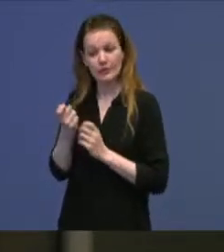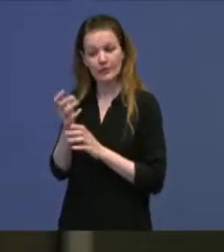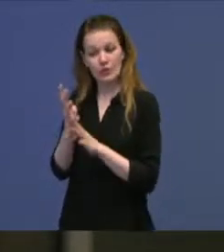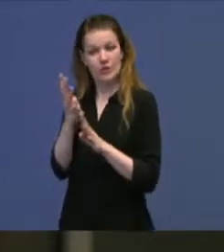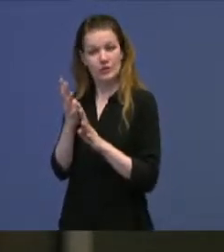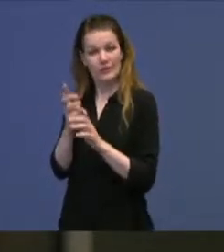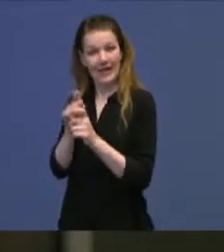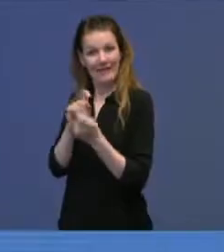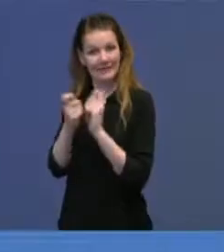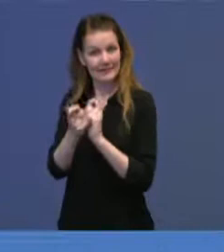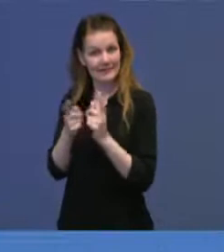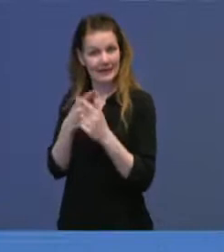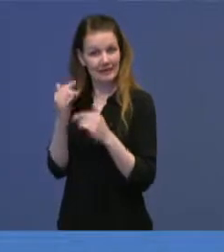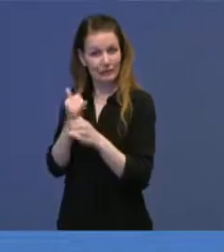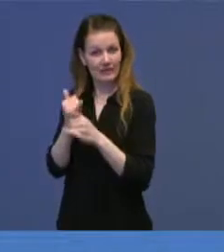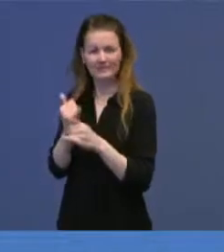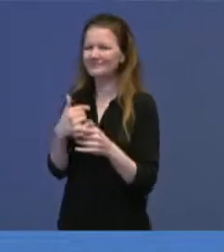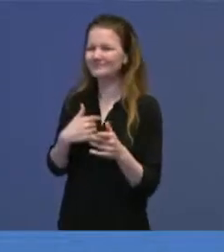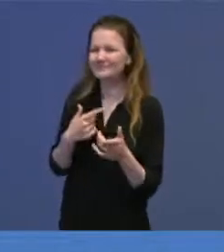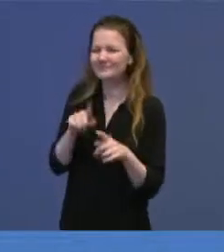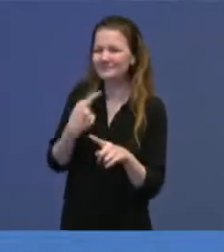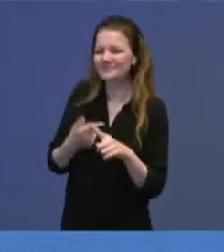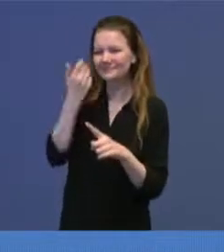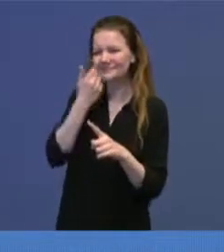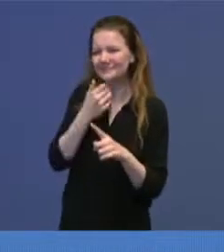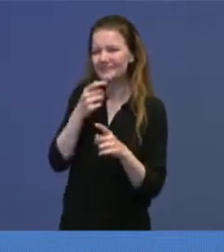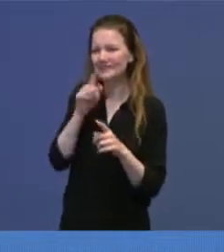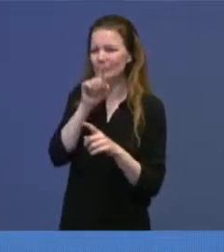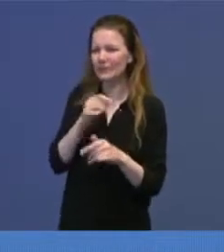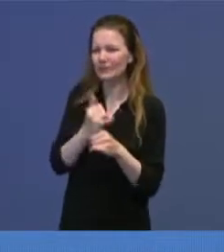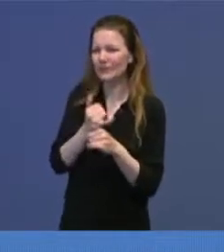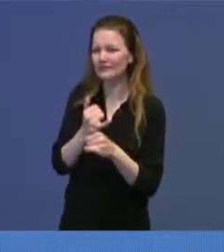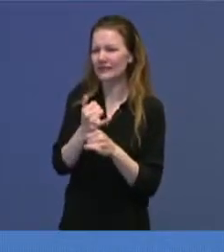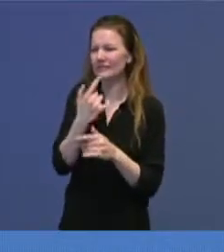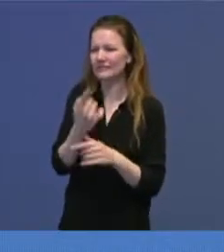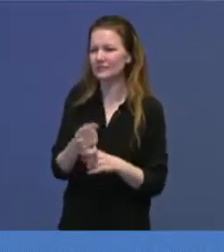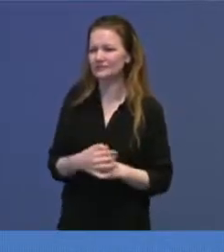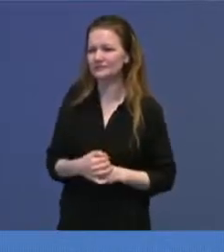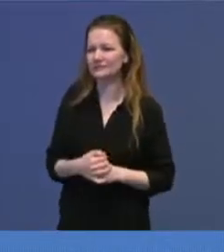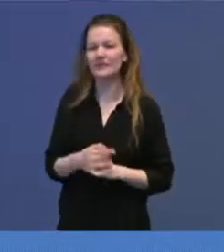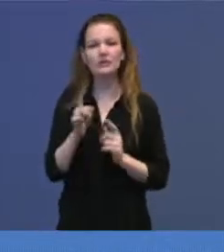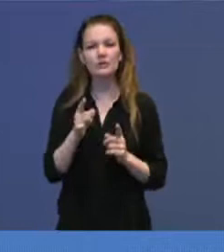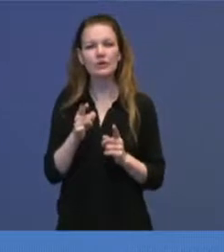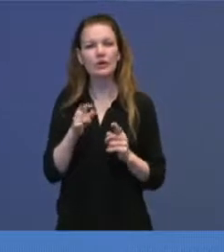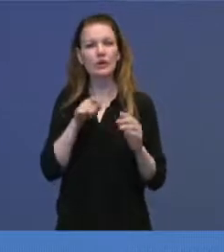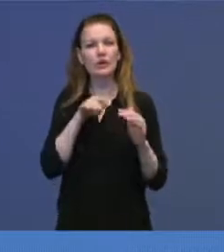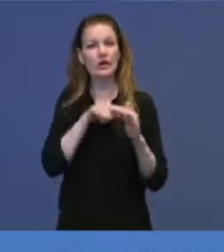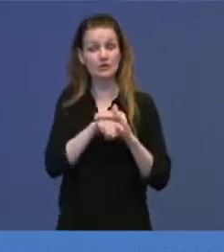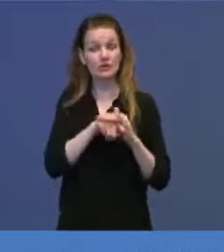eksempel? Jeg hørte ikke helt første delen av spørsmålet. Kan du gjenta det? Vil antallet asylsøkere som kommer fra